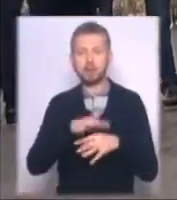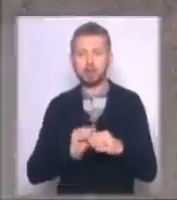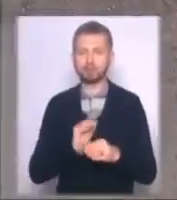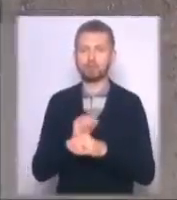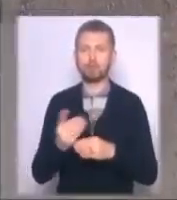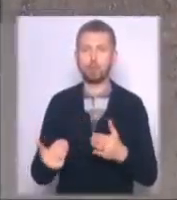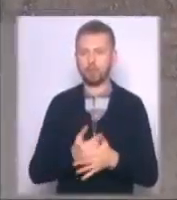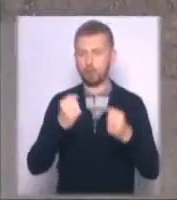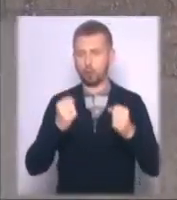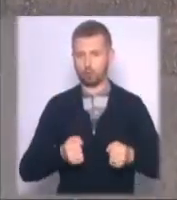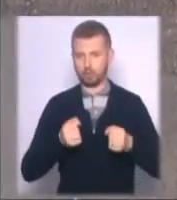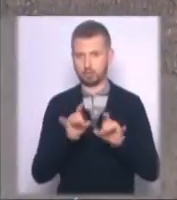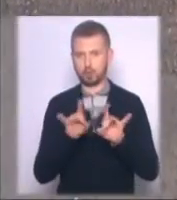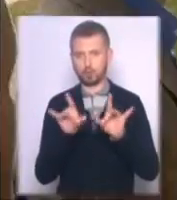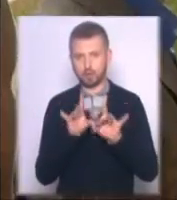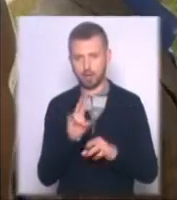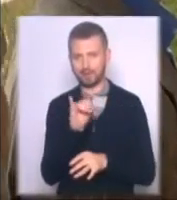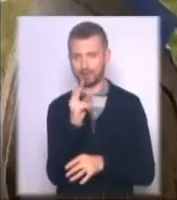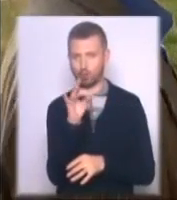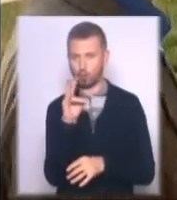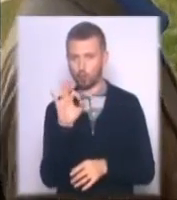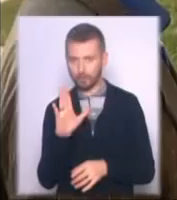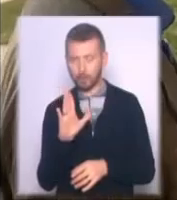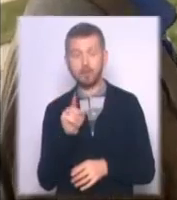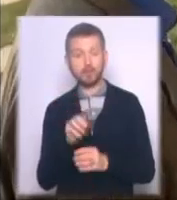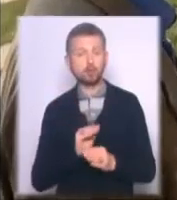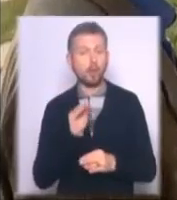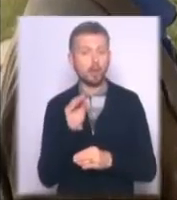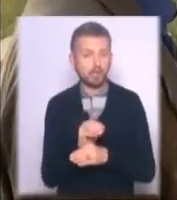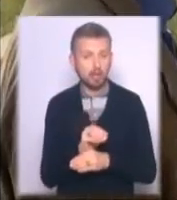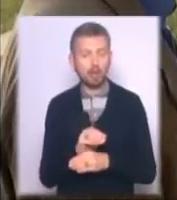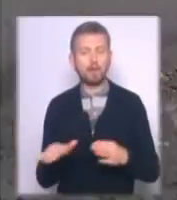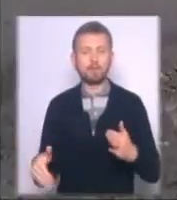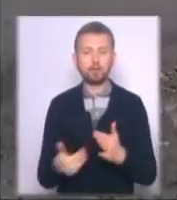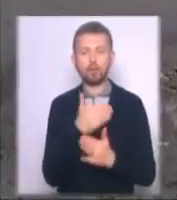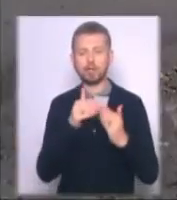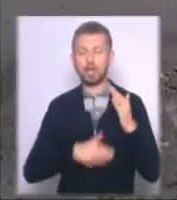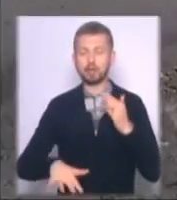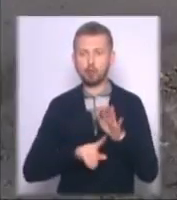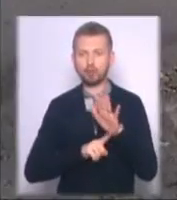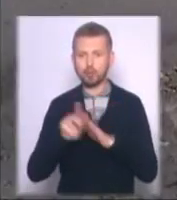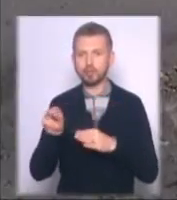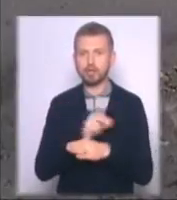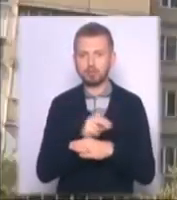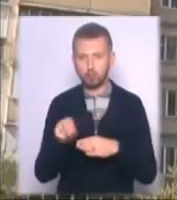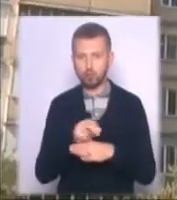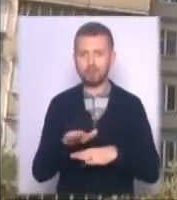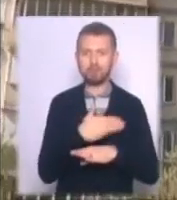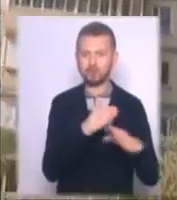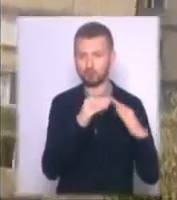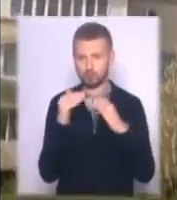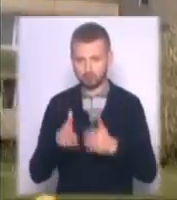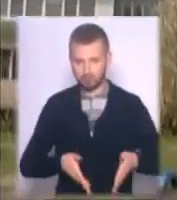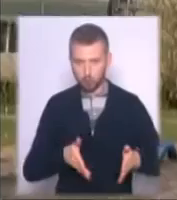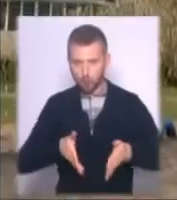розповідає перший заступник голови КМДА. Ігор Ніконов додає, відновлення двору розпочнуть з ремонту міжквартальних доріг. Я думаю, через